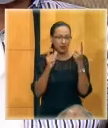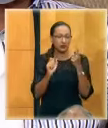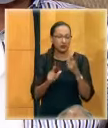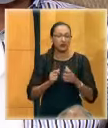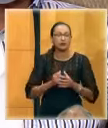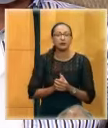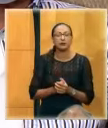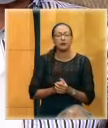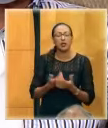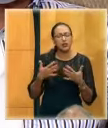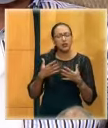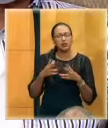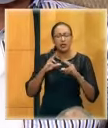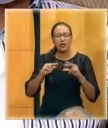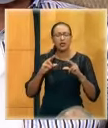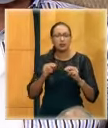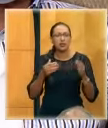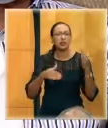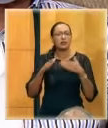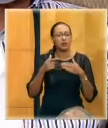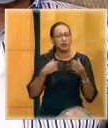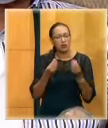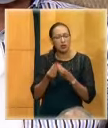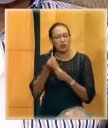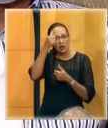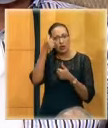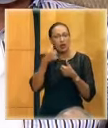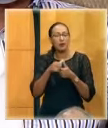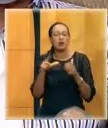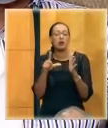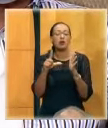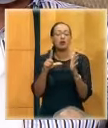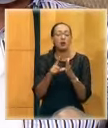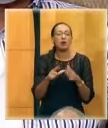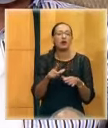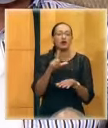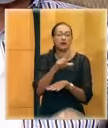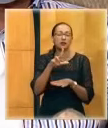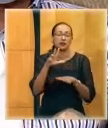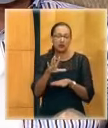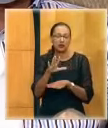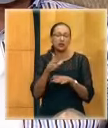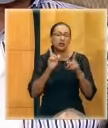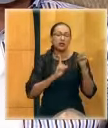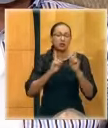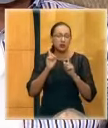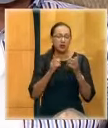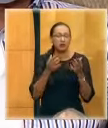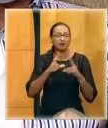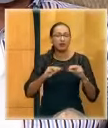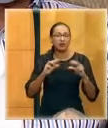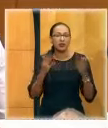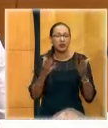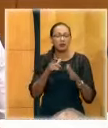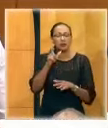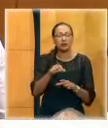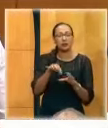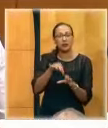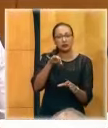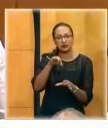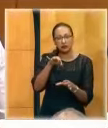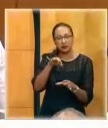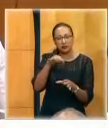bonne règle, que la loi du 27 juillet dispose que le président est élu à la